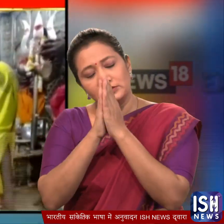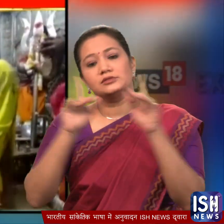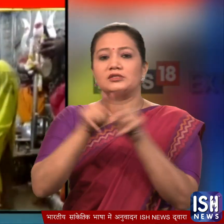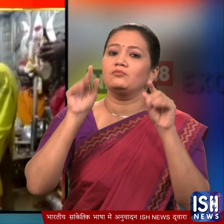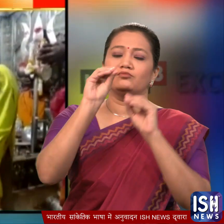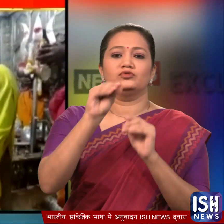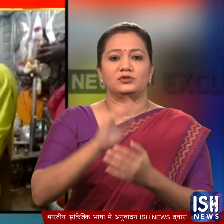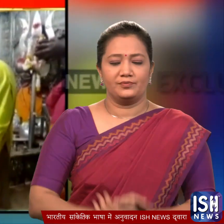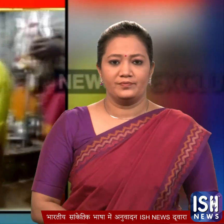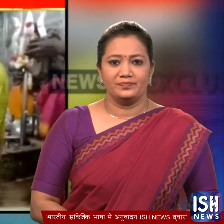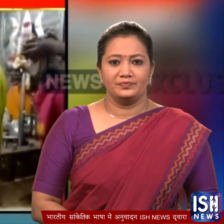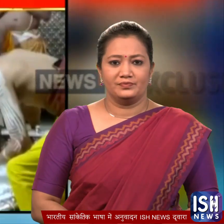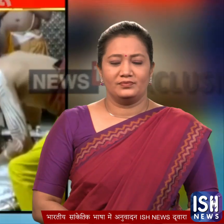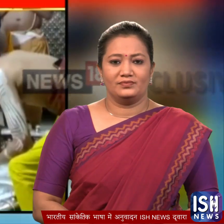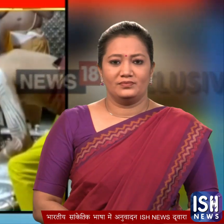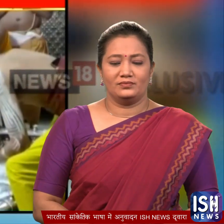भी भक्तों ने पूजा की।